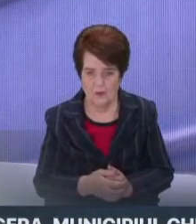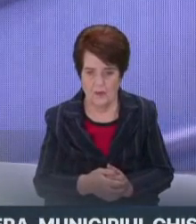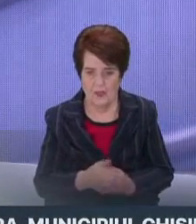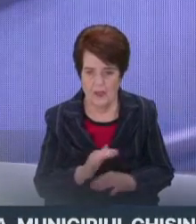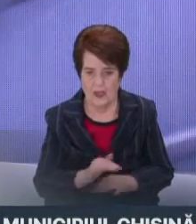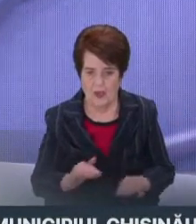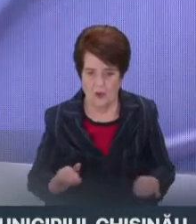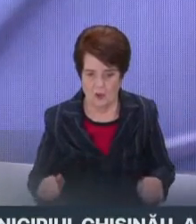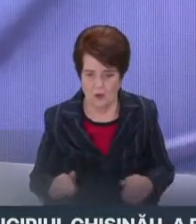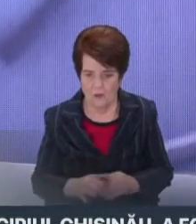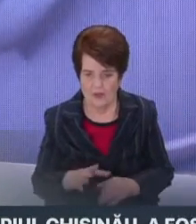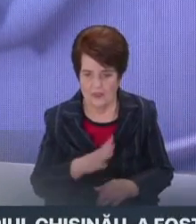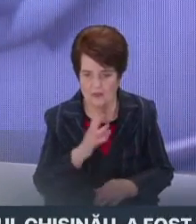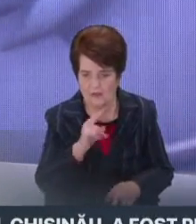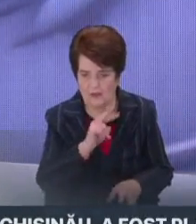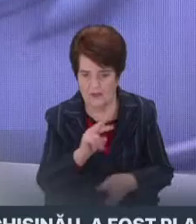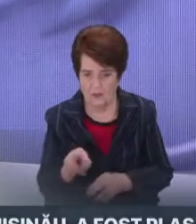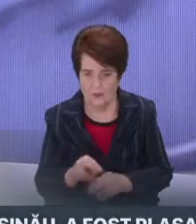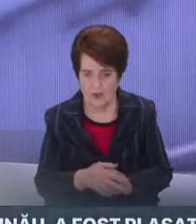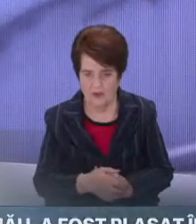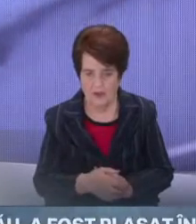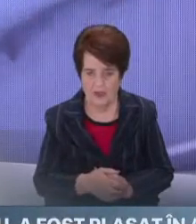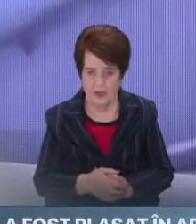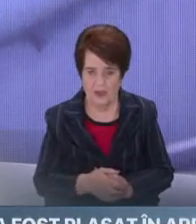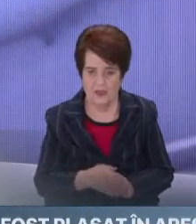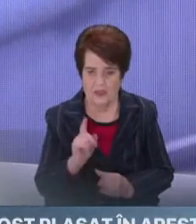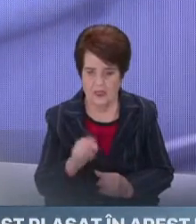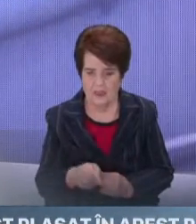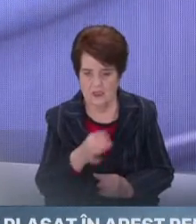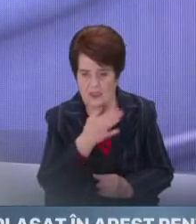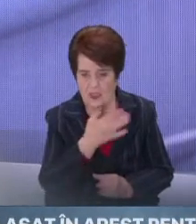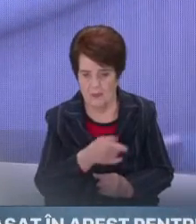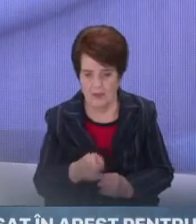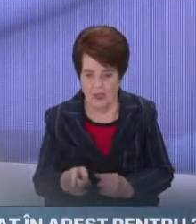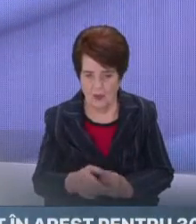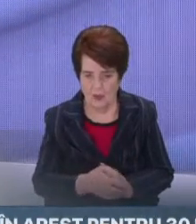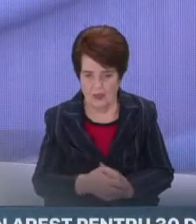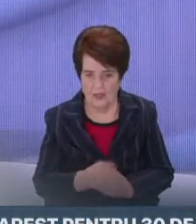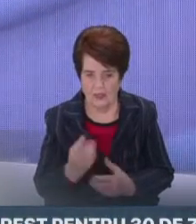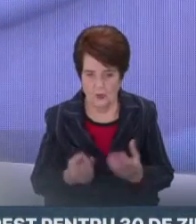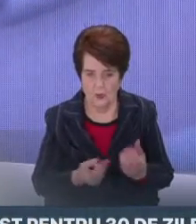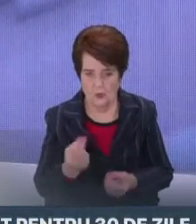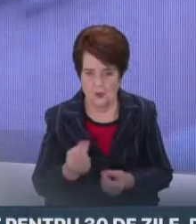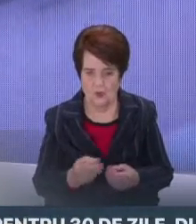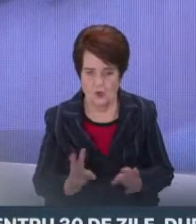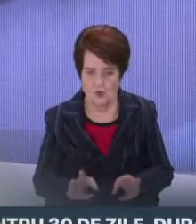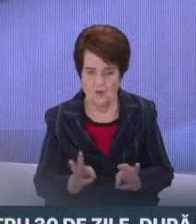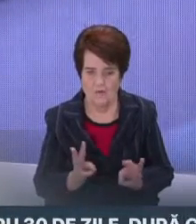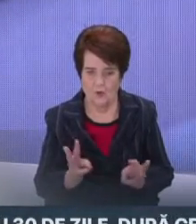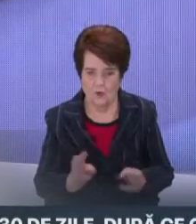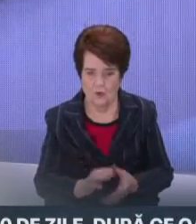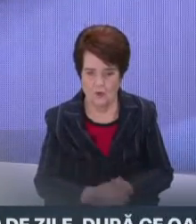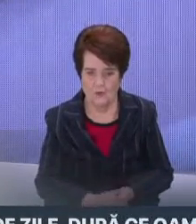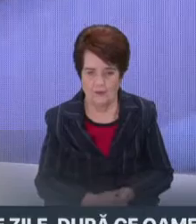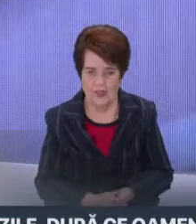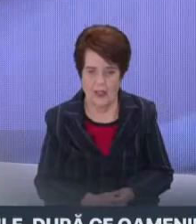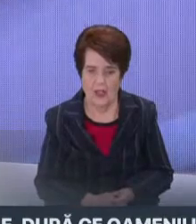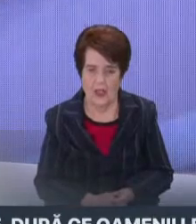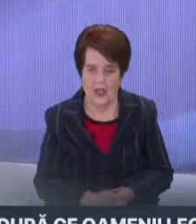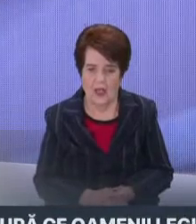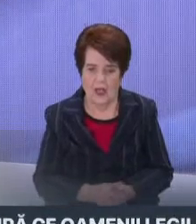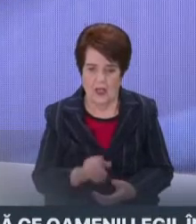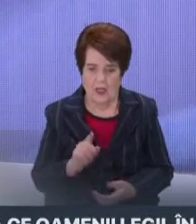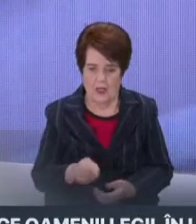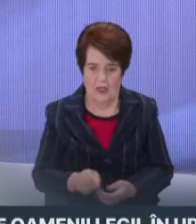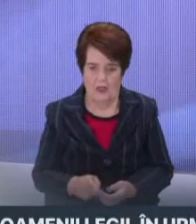copiii să fie supravegheați ca aceștia într-o această perioadă să nu se joace cu focul. Amplasarea față